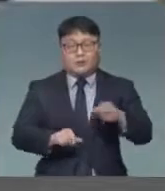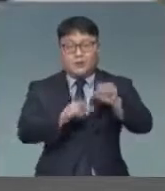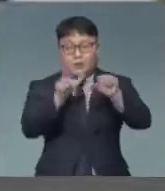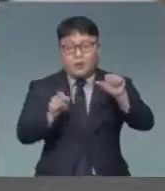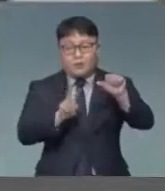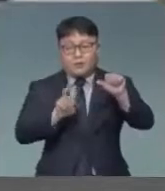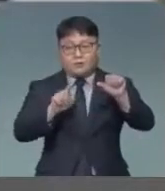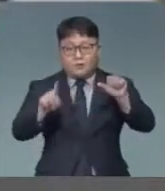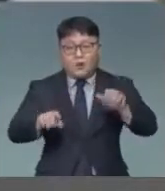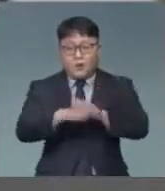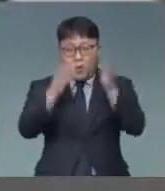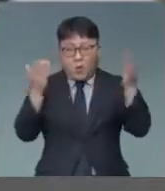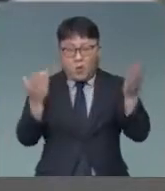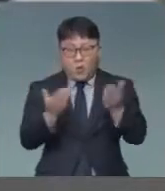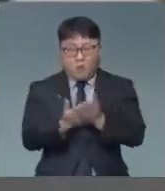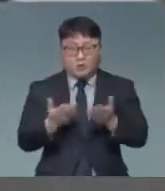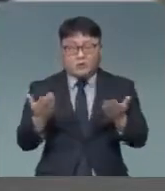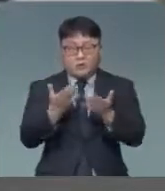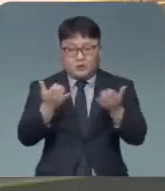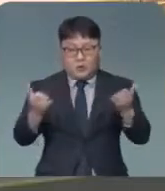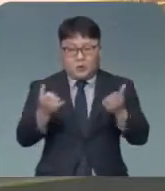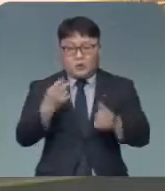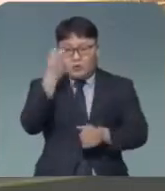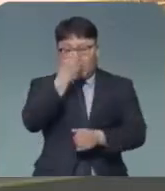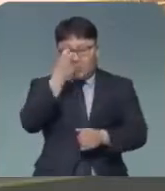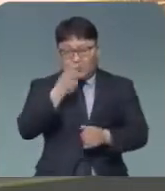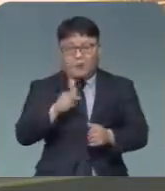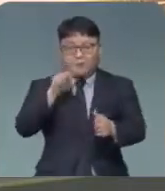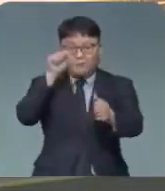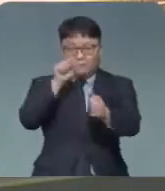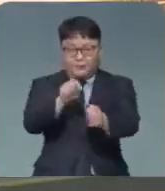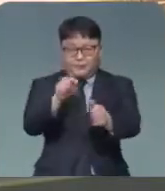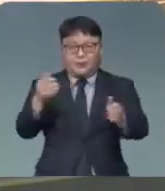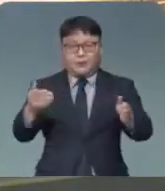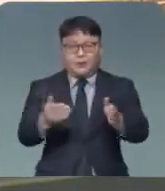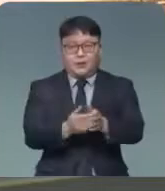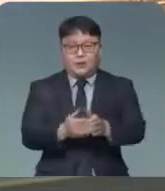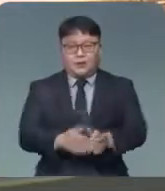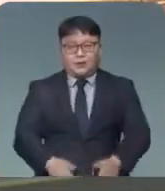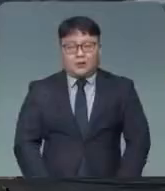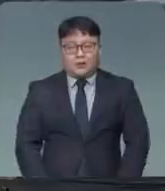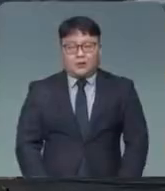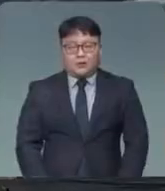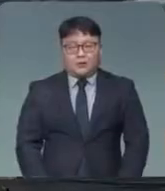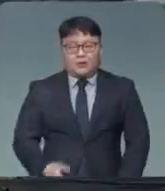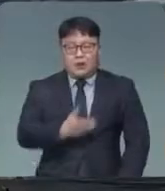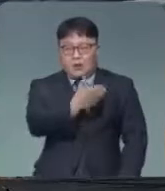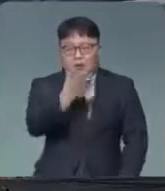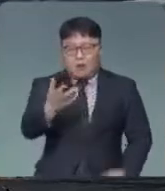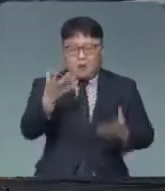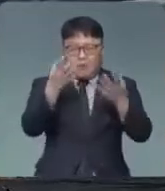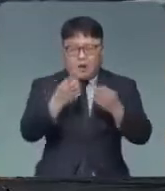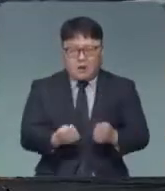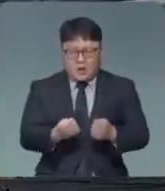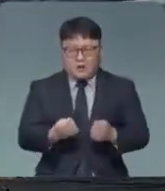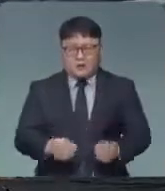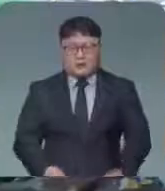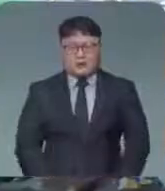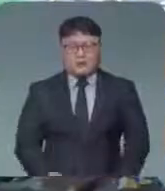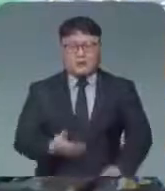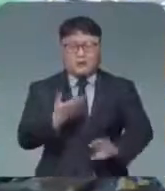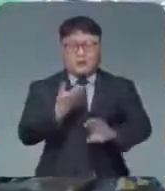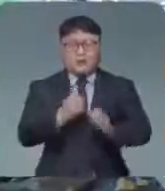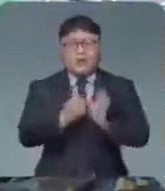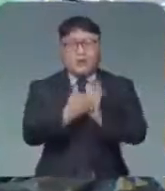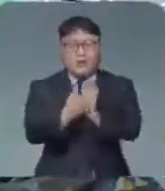외국인을 포함한 모든 노동자가 검사를 받도록 조치하라고 명령했습니다. 계절에 따라 이동 경향이 큰 외국인 노동자